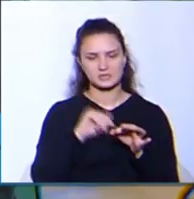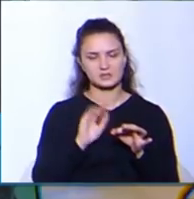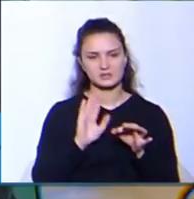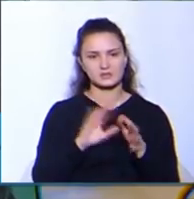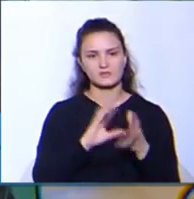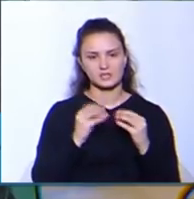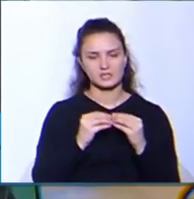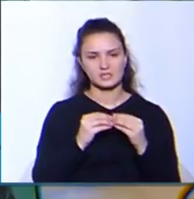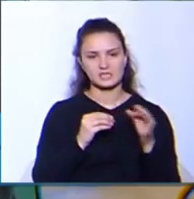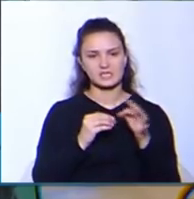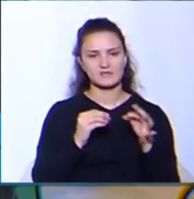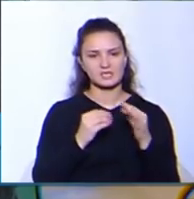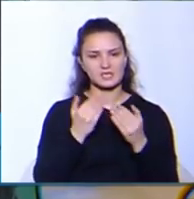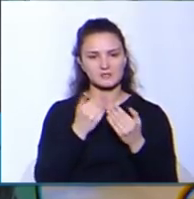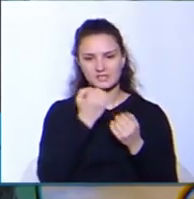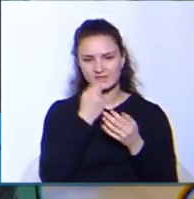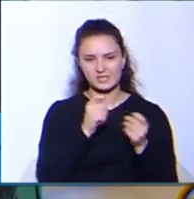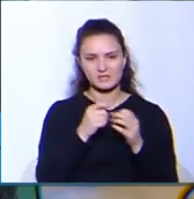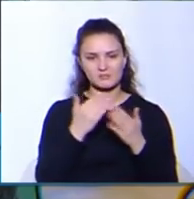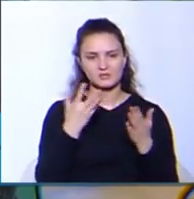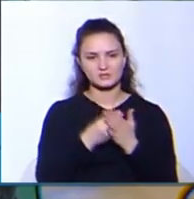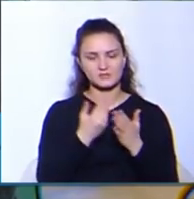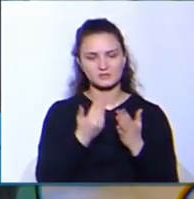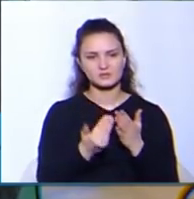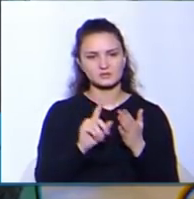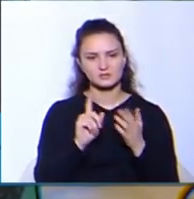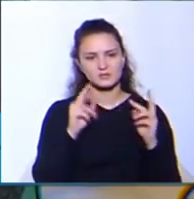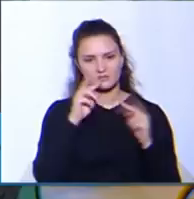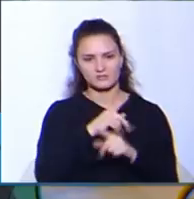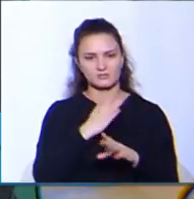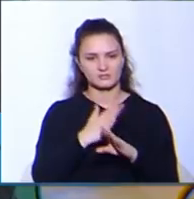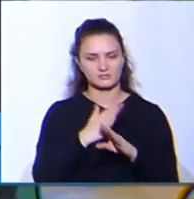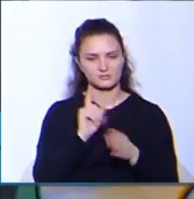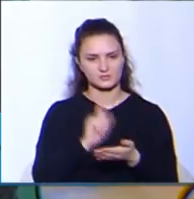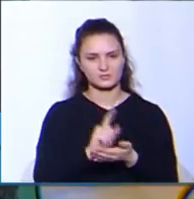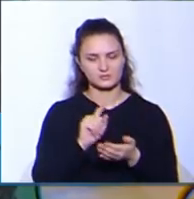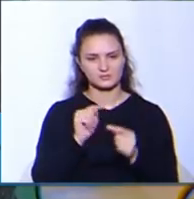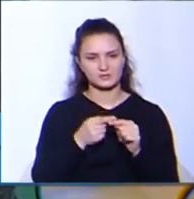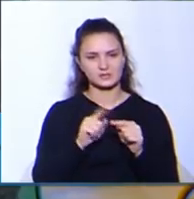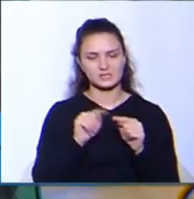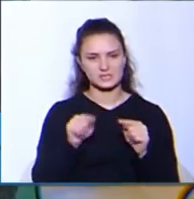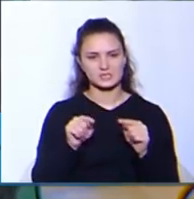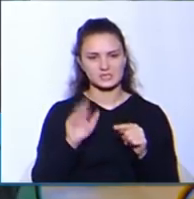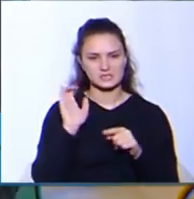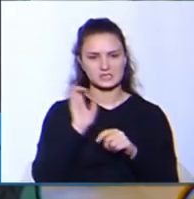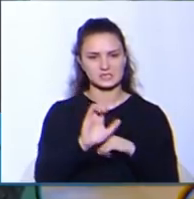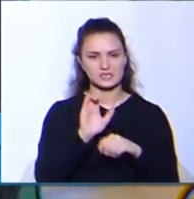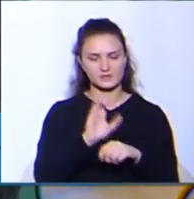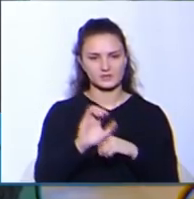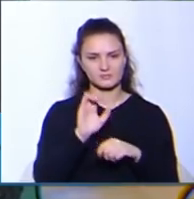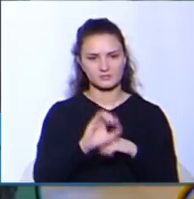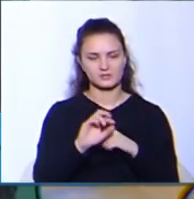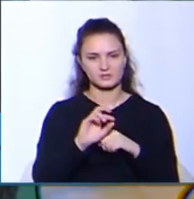მოგეხსენებათ, რომ ყველა ნივთიერებას თავის ტოქსიური ეფექტი გააჩნია, განსაკუთრებით ესეთ ნივთიერებებს და რადგანაც ესენი იგზავნება